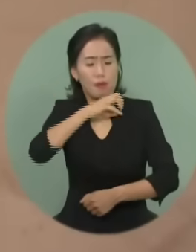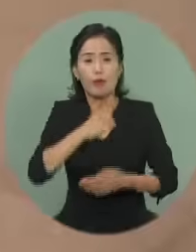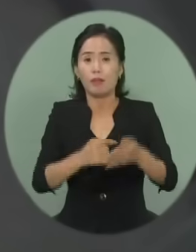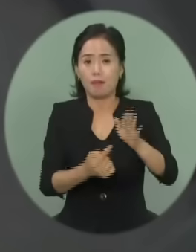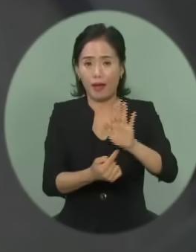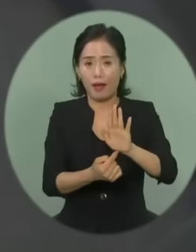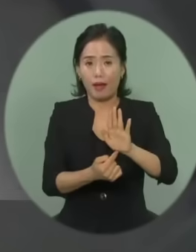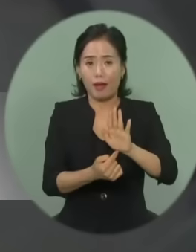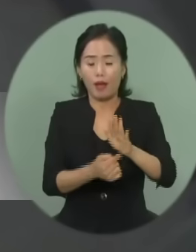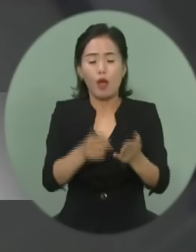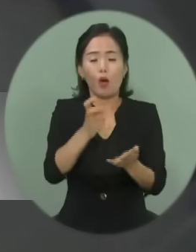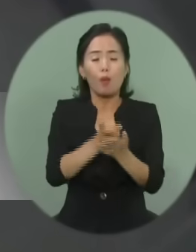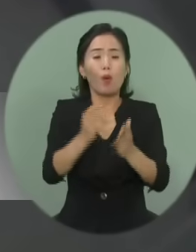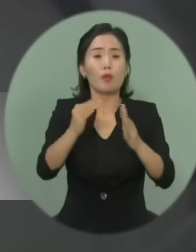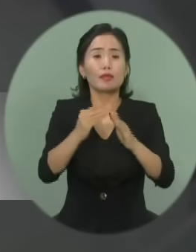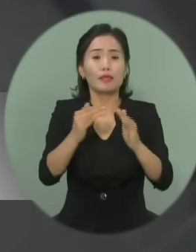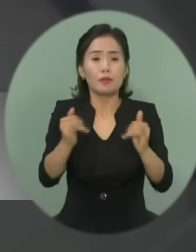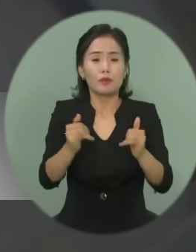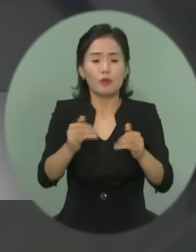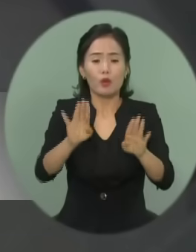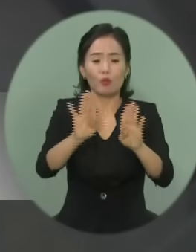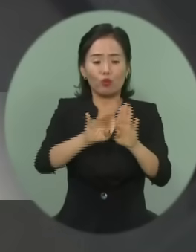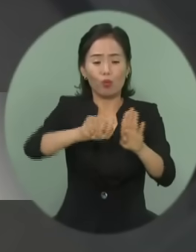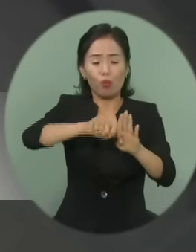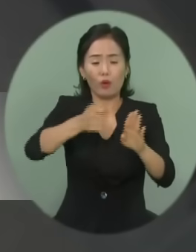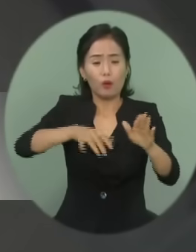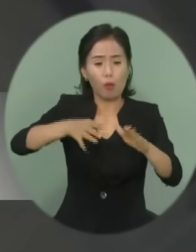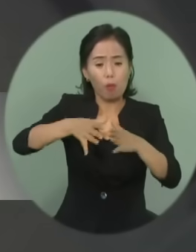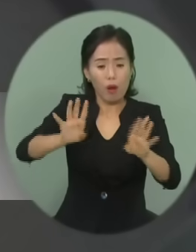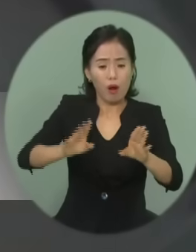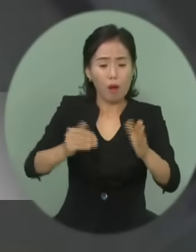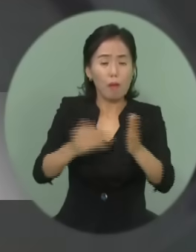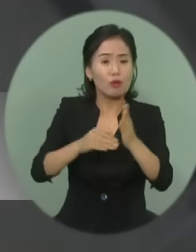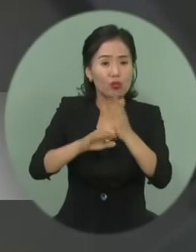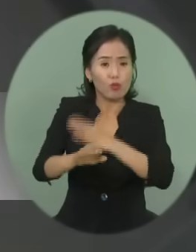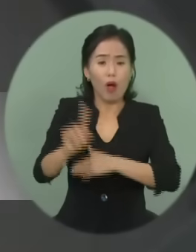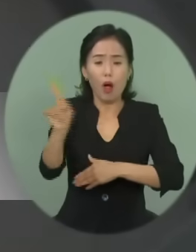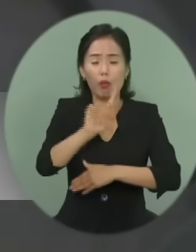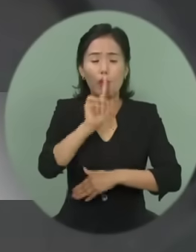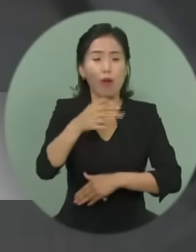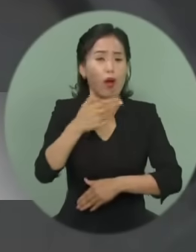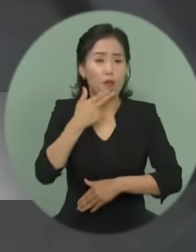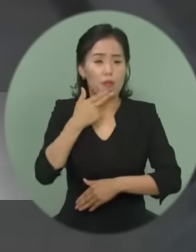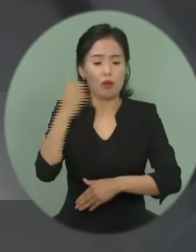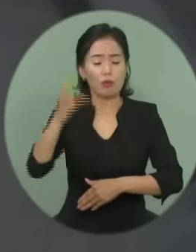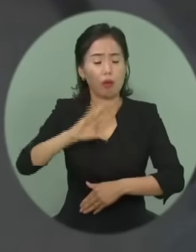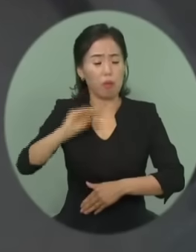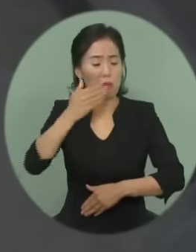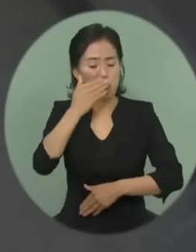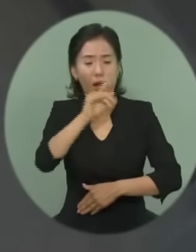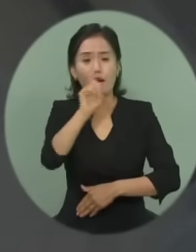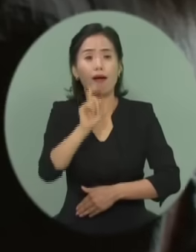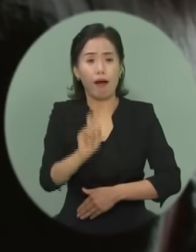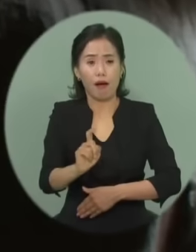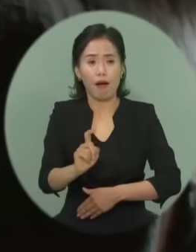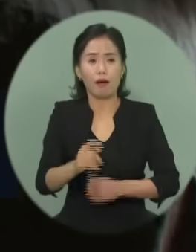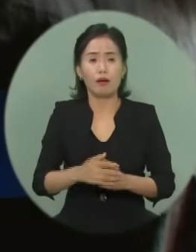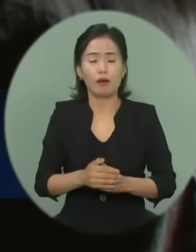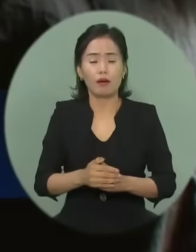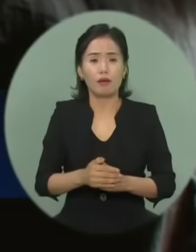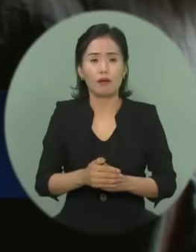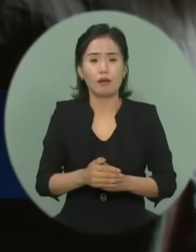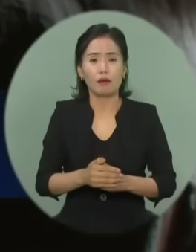있습니다 법원 직원들이 문손잡이를 부수고 들어와놓고 아무런 말도 없이 떠날 수 있냐는 겁니다